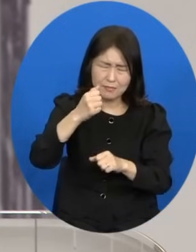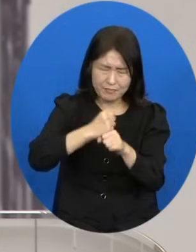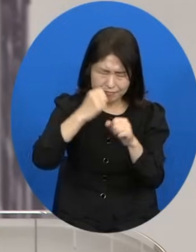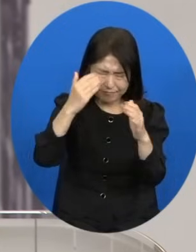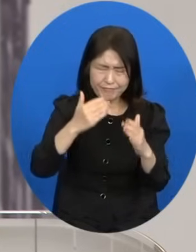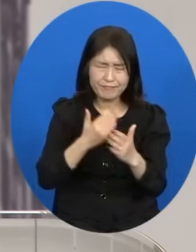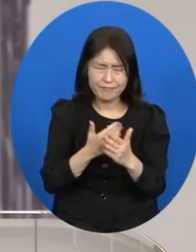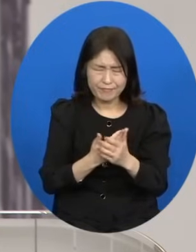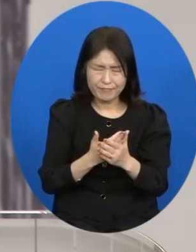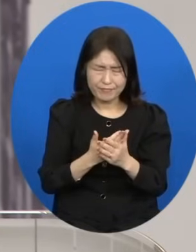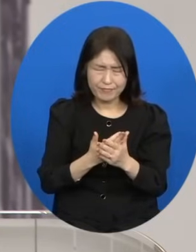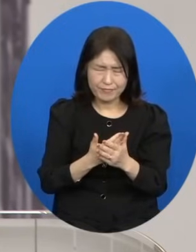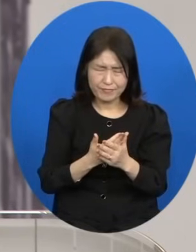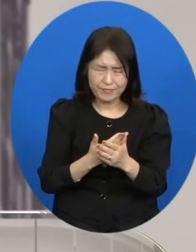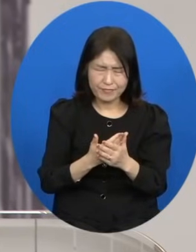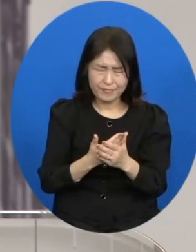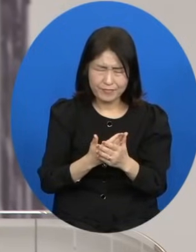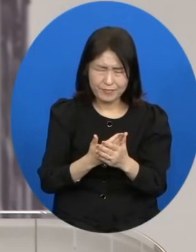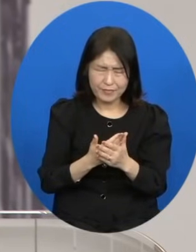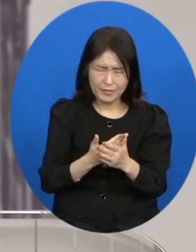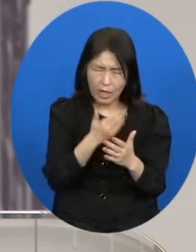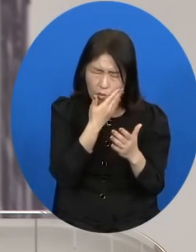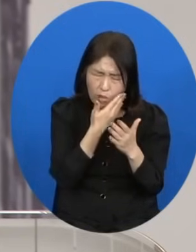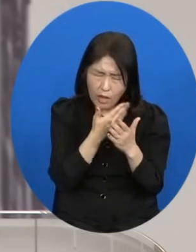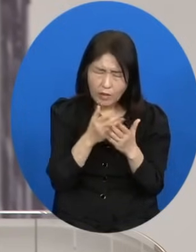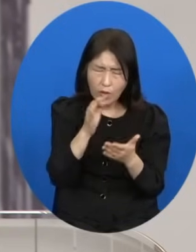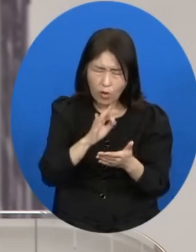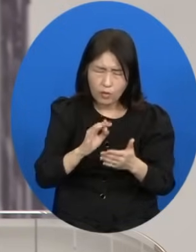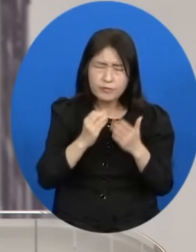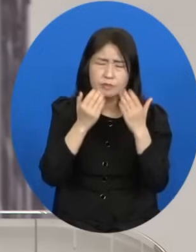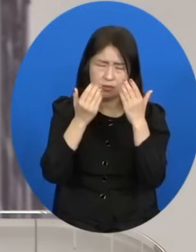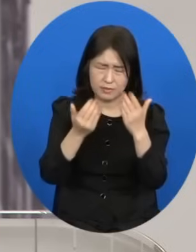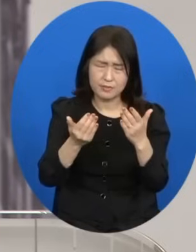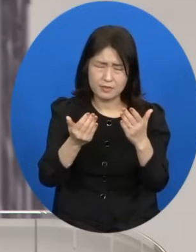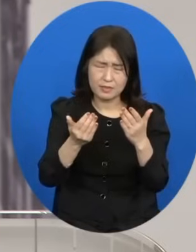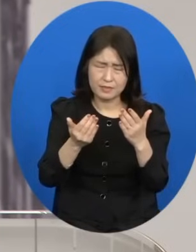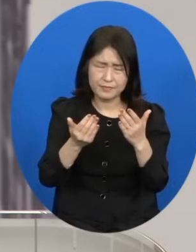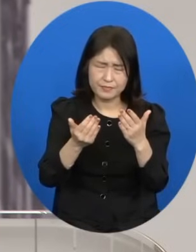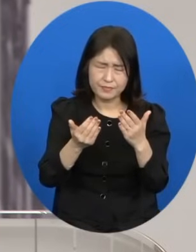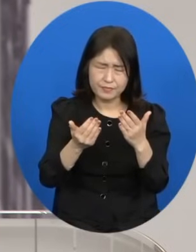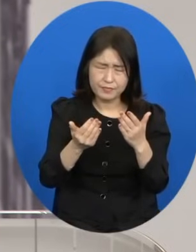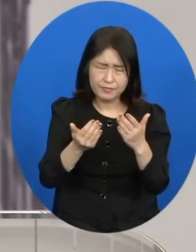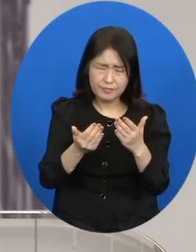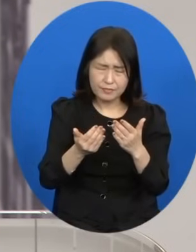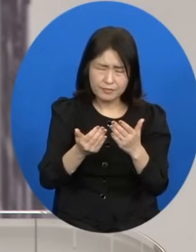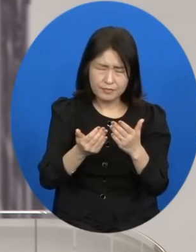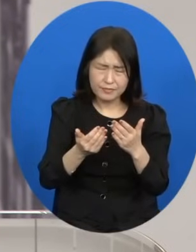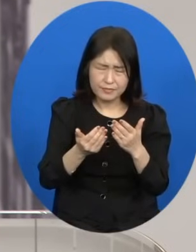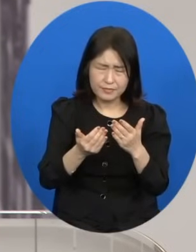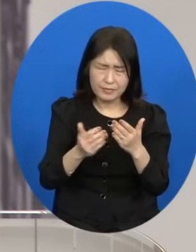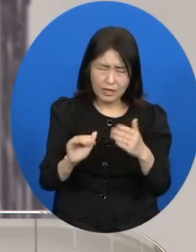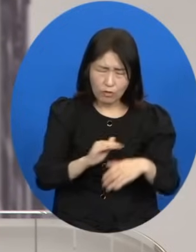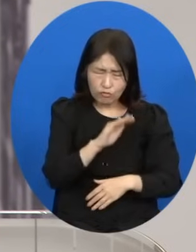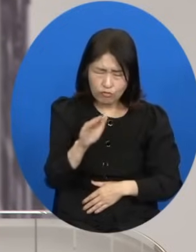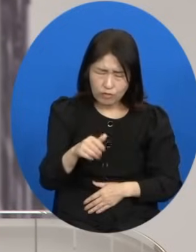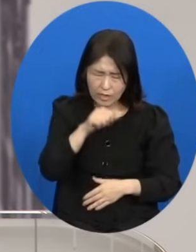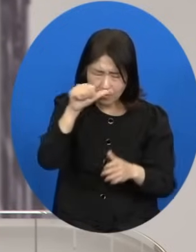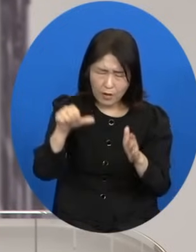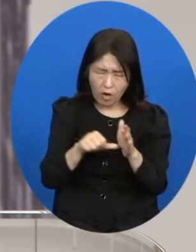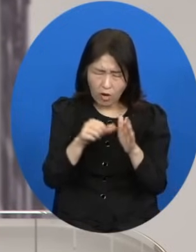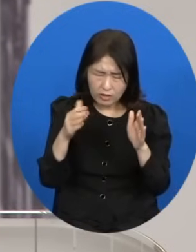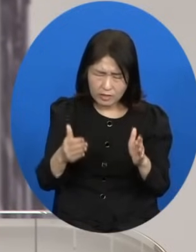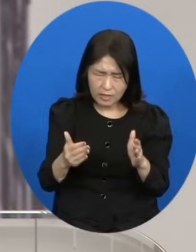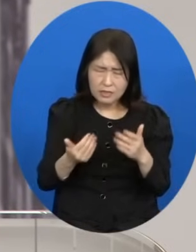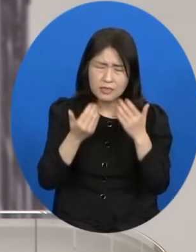주시옵소서이 시간 귀한거 구별하여 조를 감사 금으로 성경 금으로 주님께 치며 우리의 인생과 우리의 온 마음을